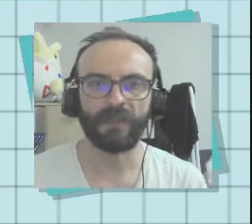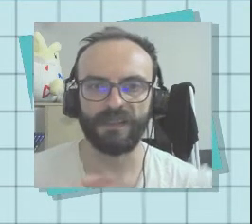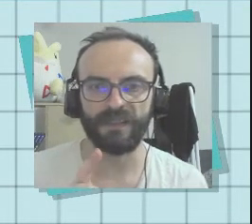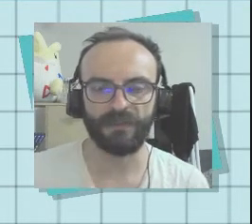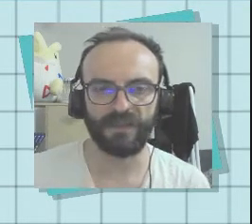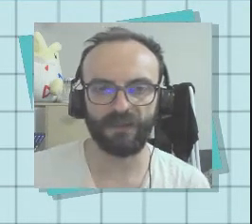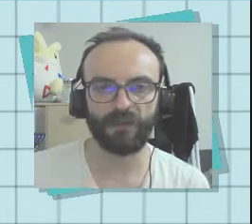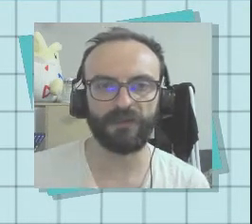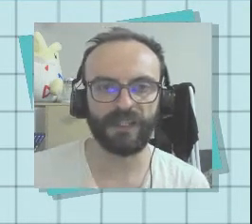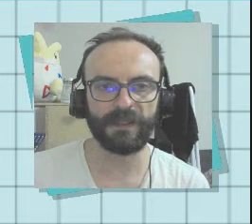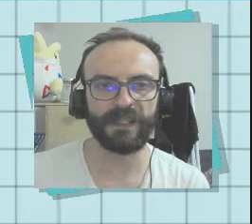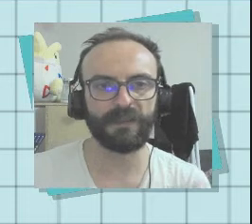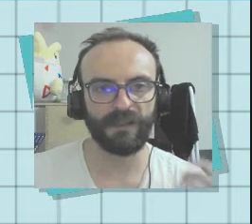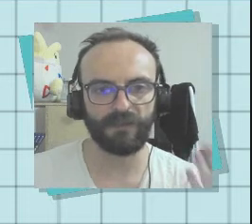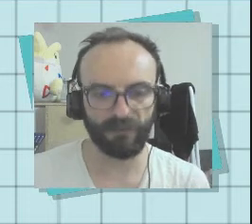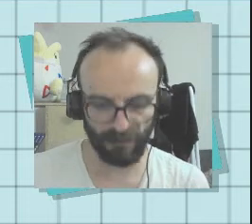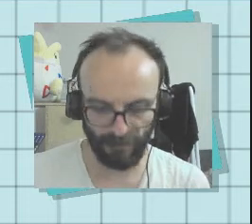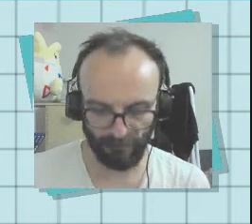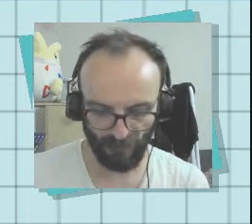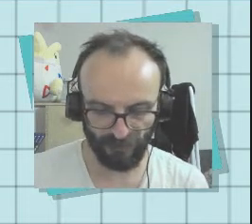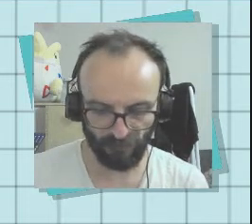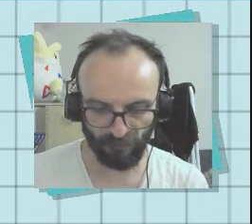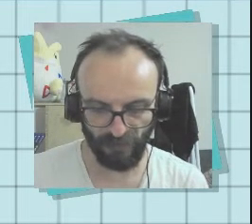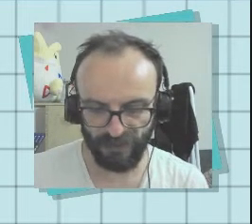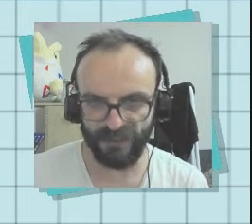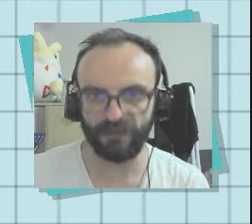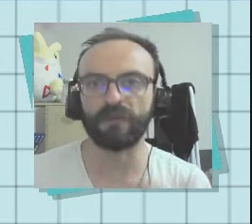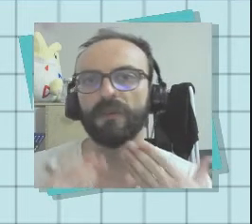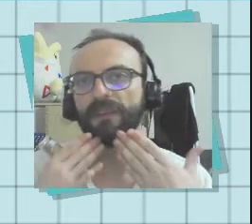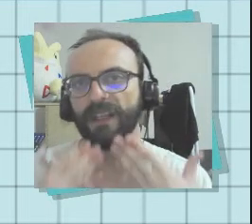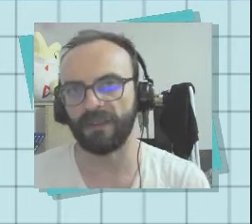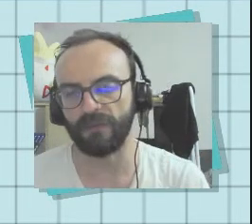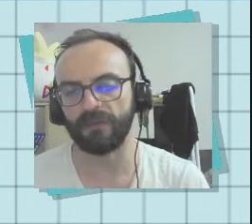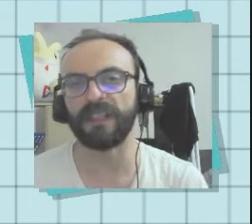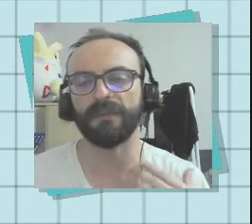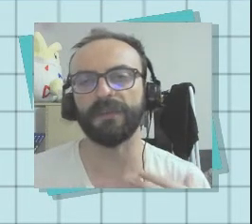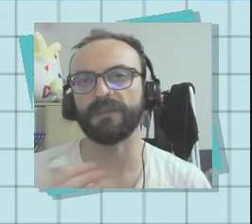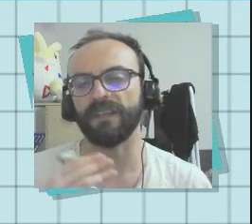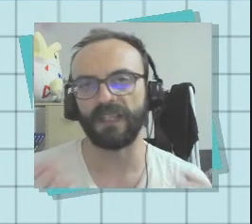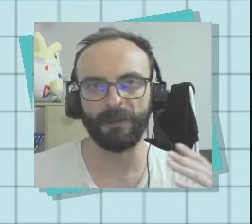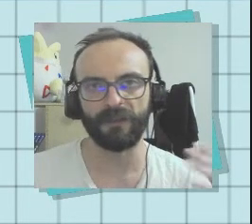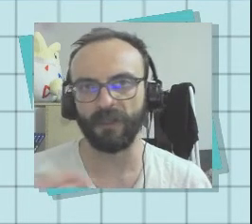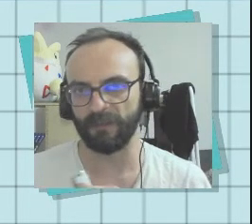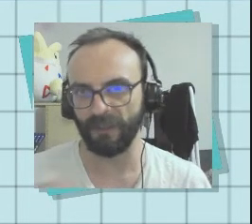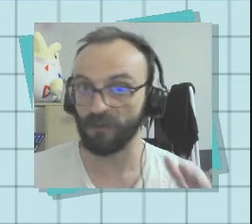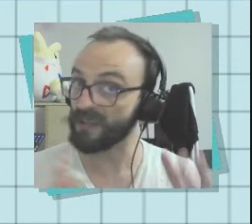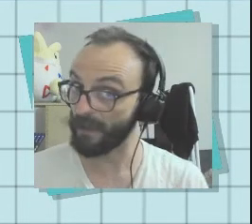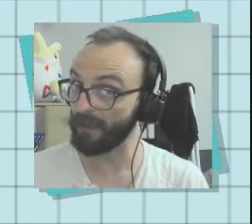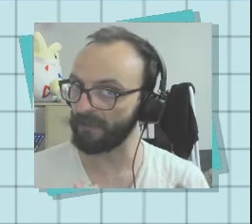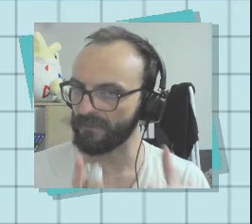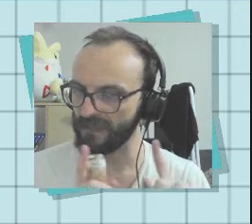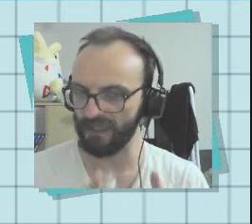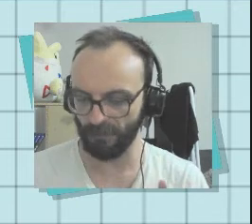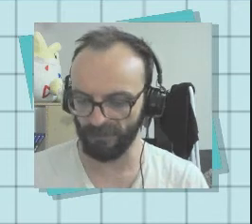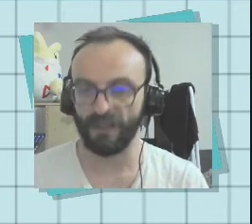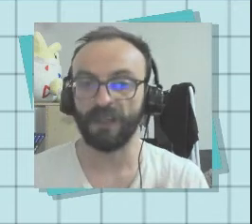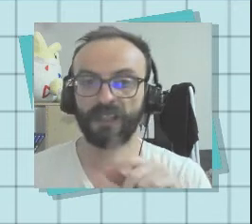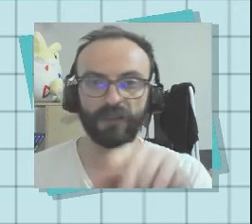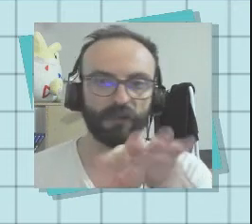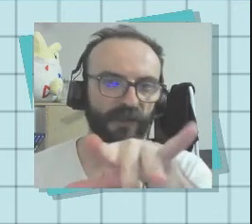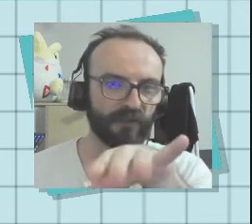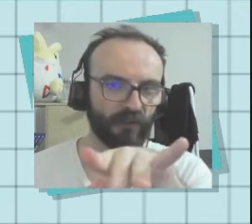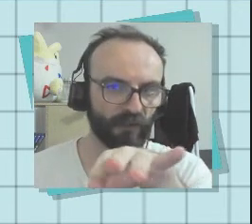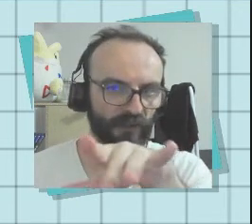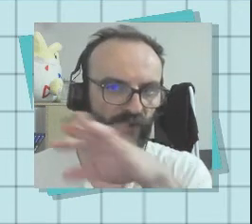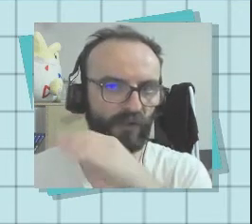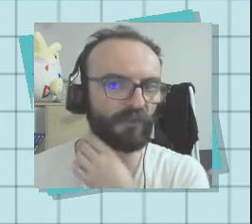Donc là, ce qu'il fait, c'est qu'en gros, il va expliquer qu'il va se filmer en train de faire les signes, donc le thank you. Donc il les fait aussi avec la main droite, main gauche, c'est pas mal, ça il y pense. Il